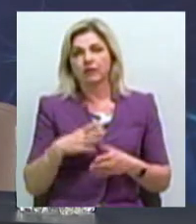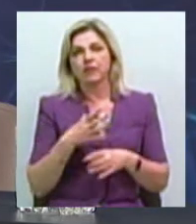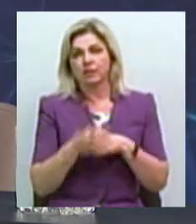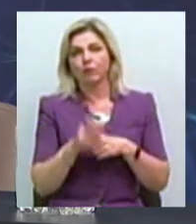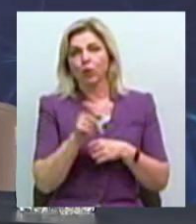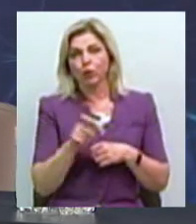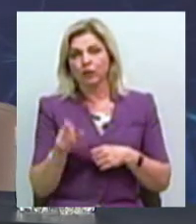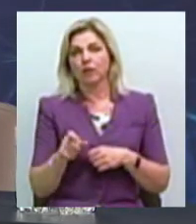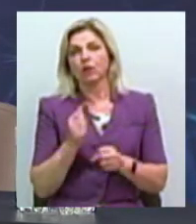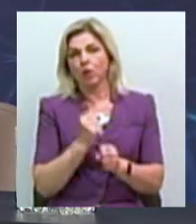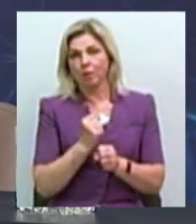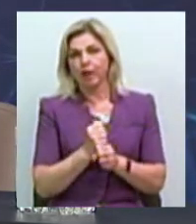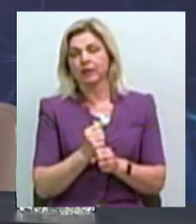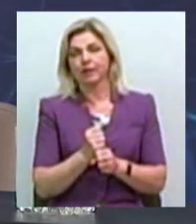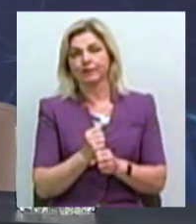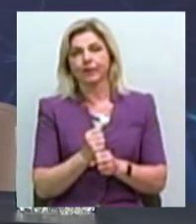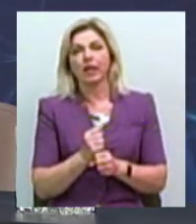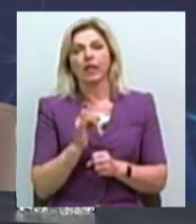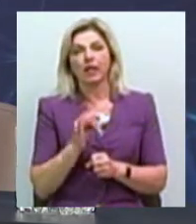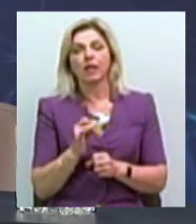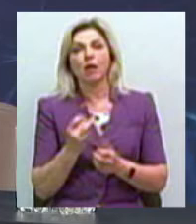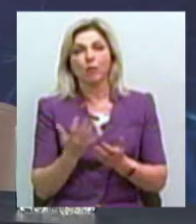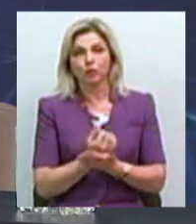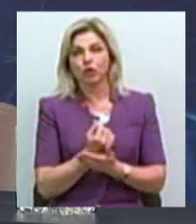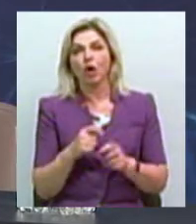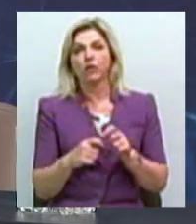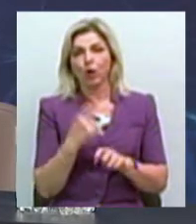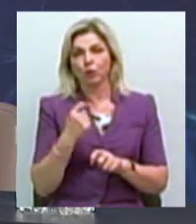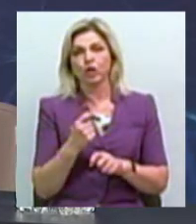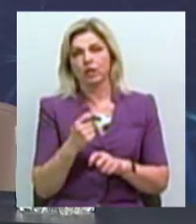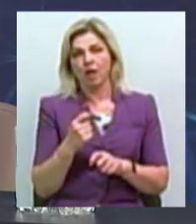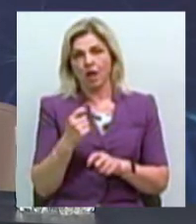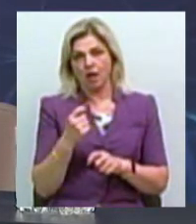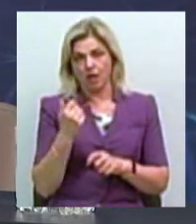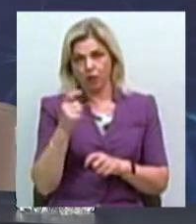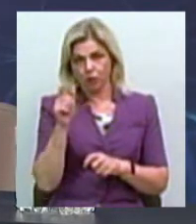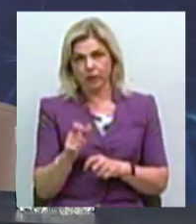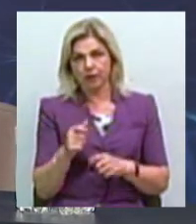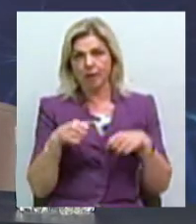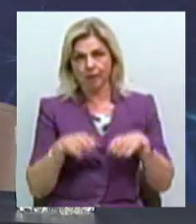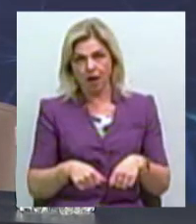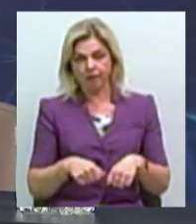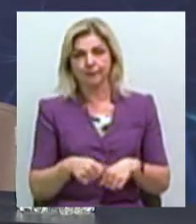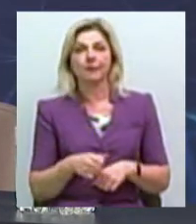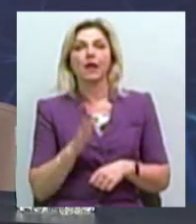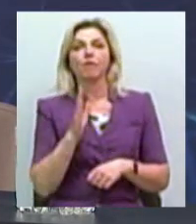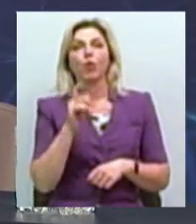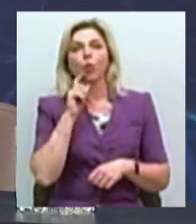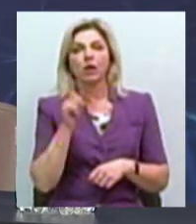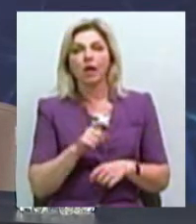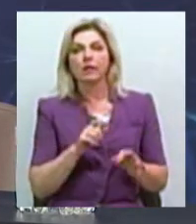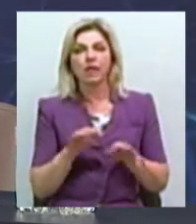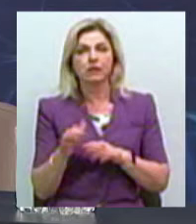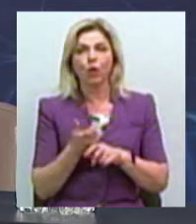хоче, і відповідно йде порушення її безпосередніх прав. Хочу сказати, що в Україні діє дуже